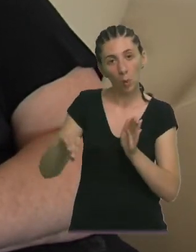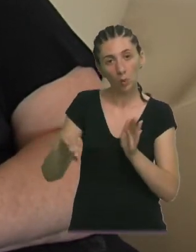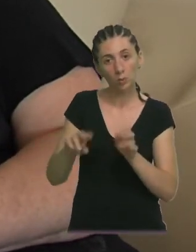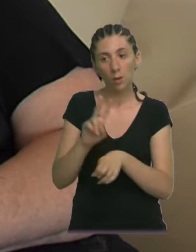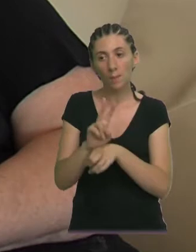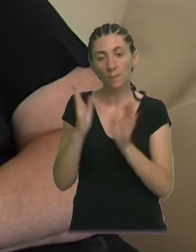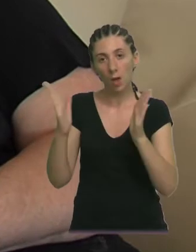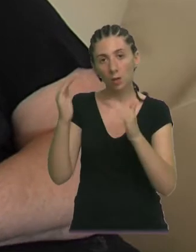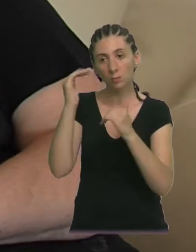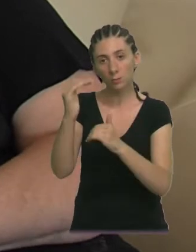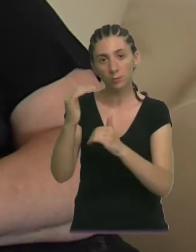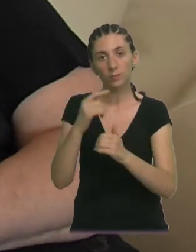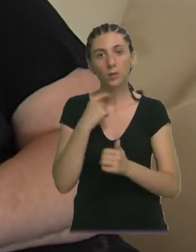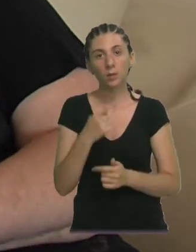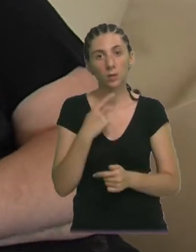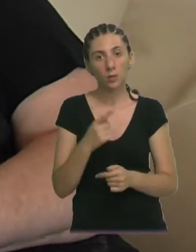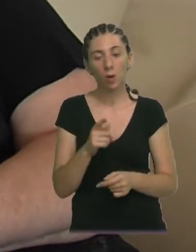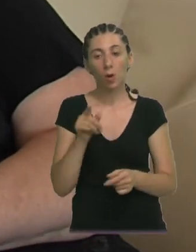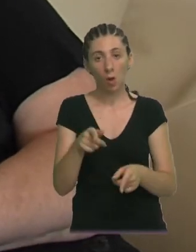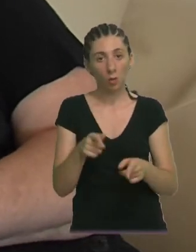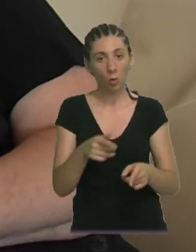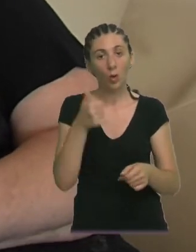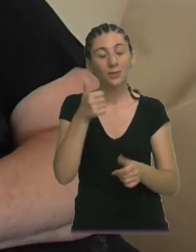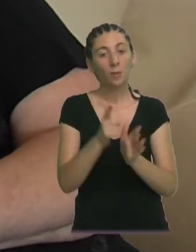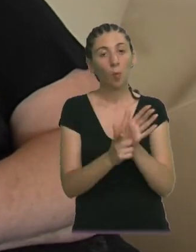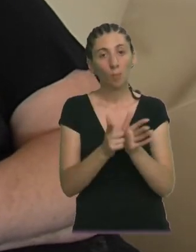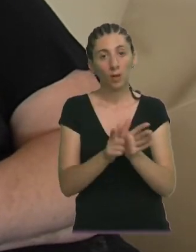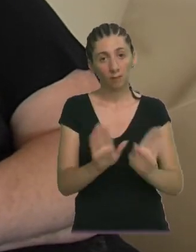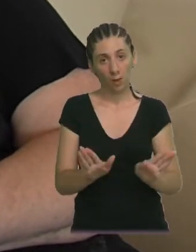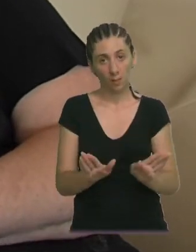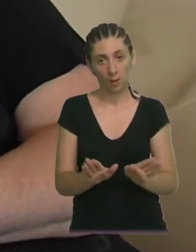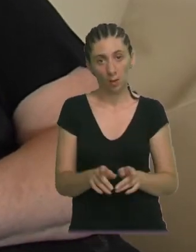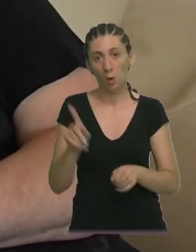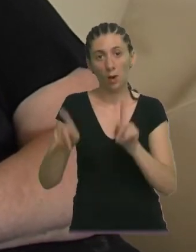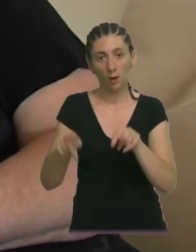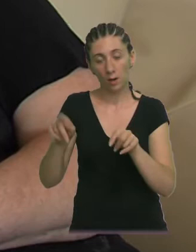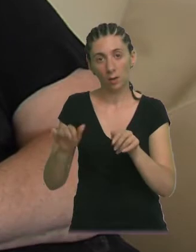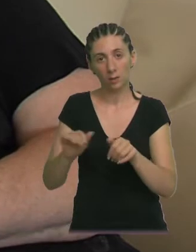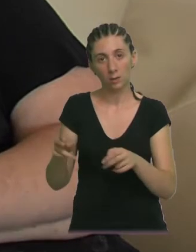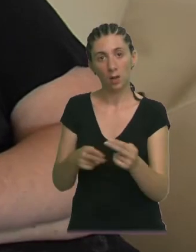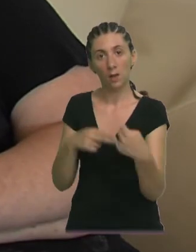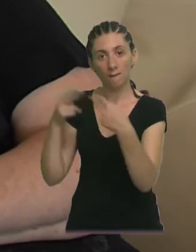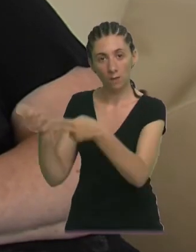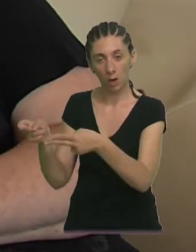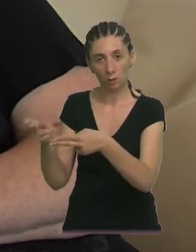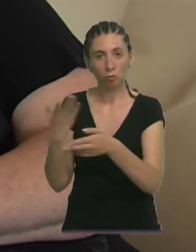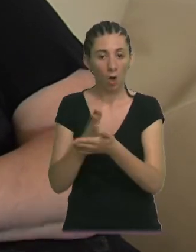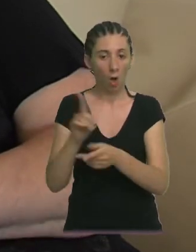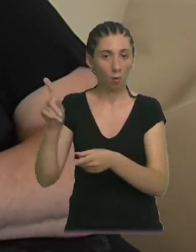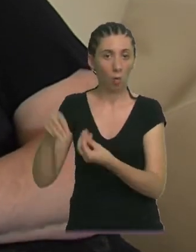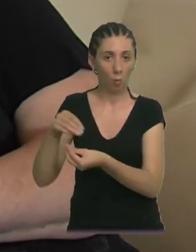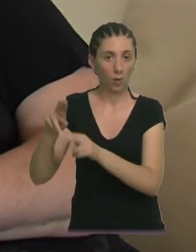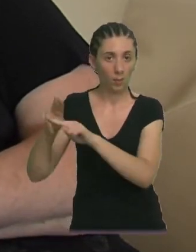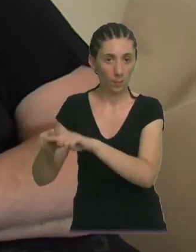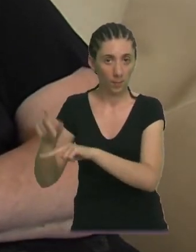pažnja posvećuje i naglašava tome da je udomiteljstvo privremeno. Neka djeca se vraćaju ako se situacija popravi